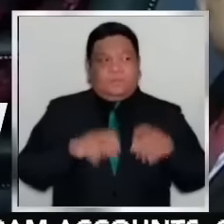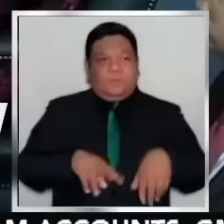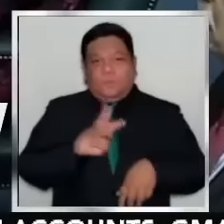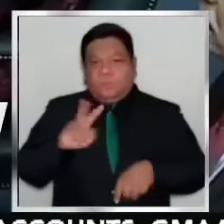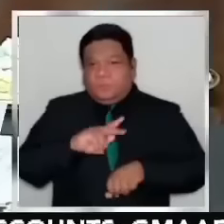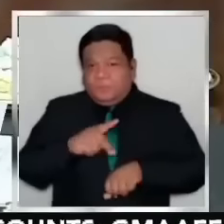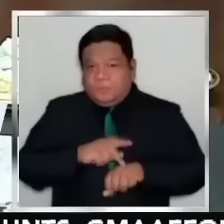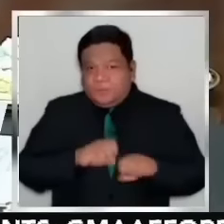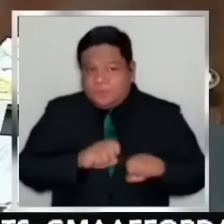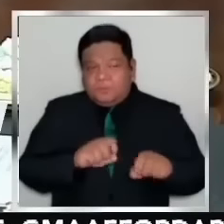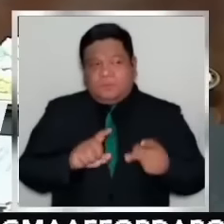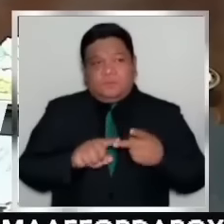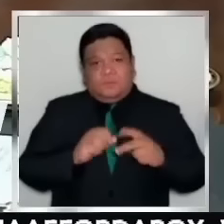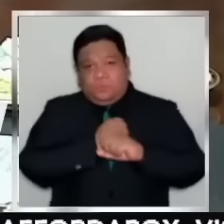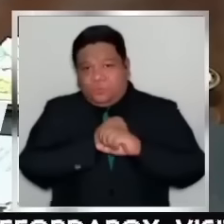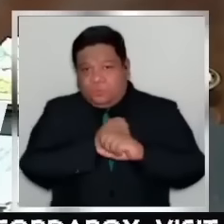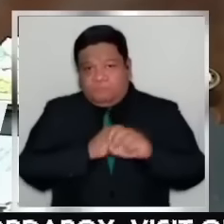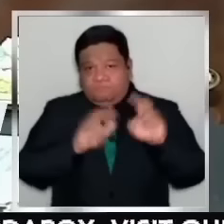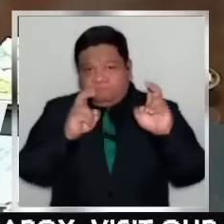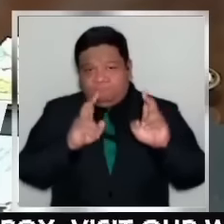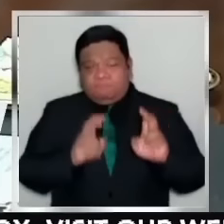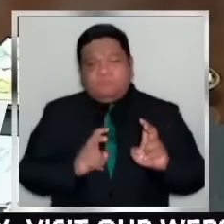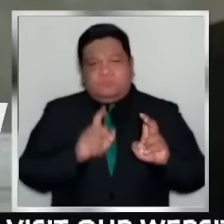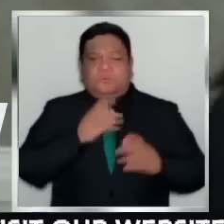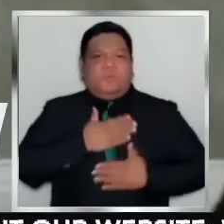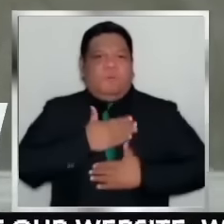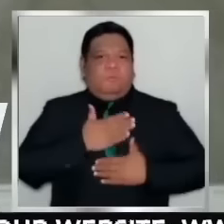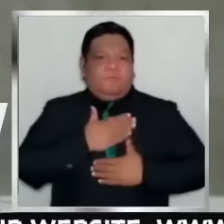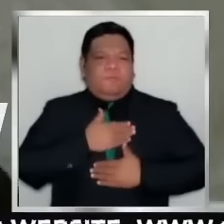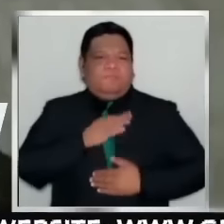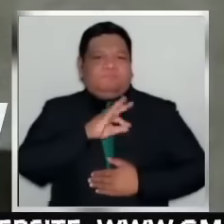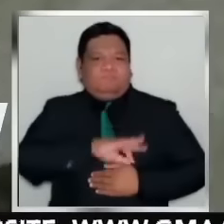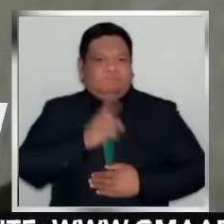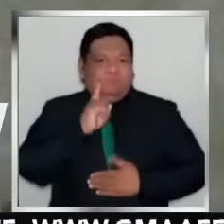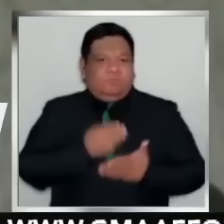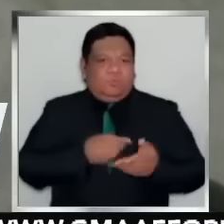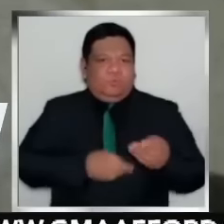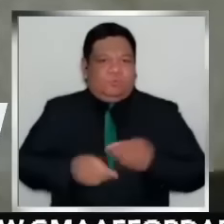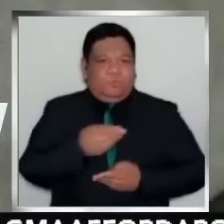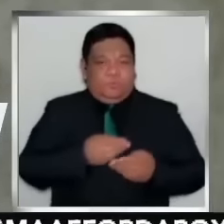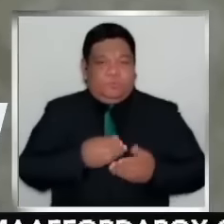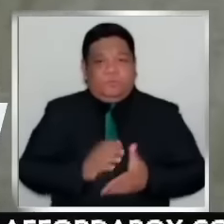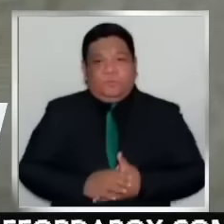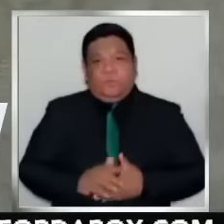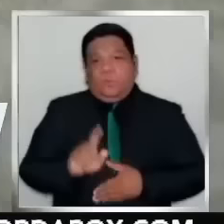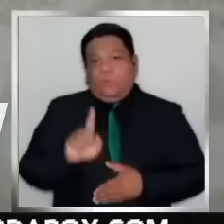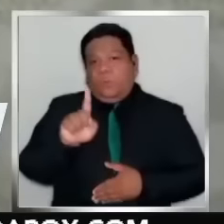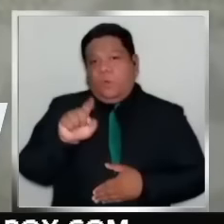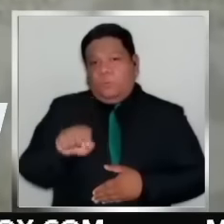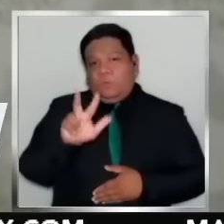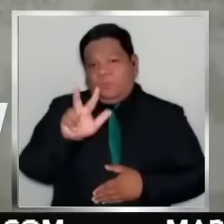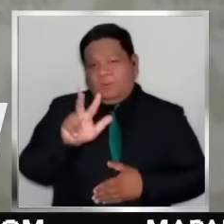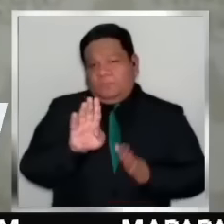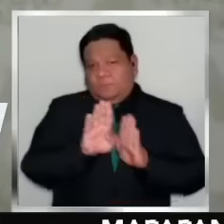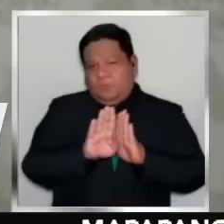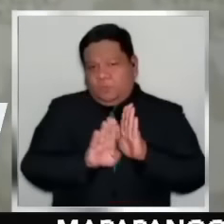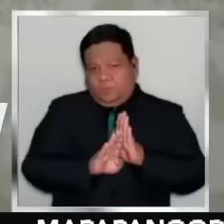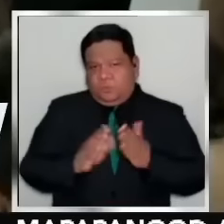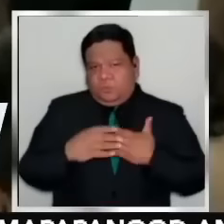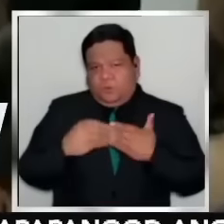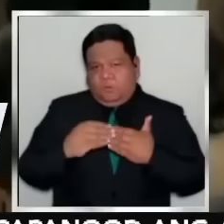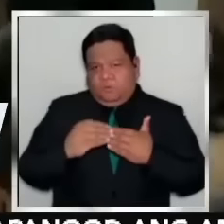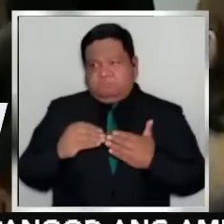kinalabasan ang kanyang pagbisita sa mga binungan nito para sa ekonomiya. $1.3 billion sa investment pledges na maaaring magbunga ng